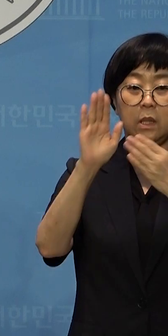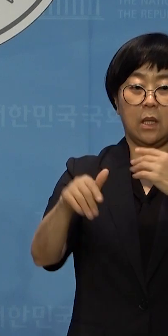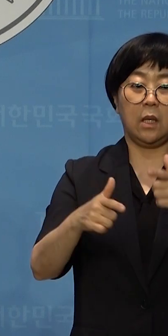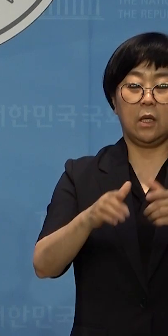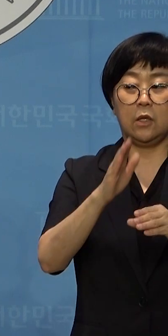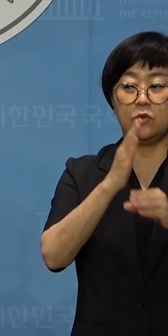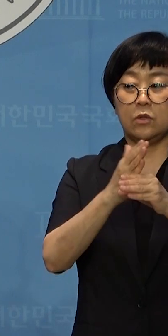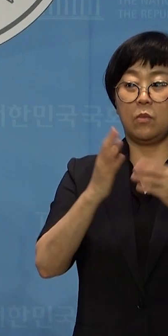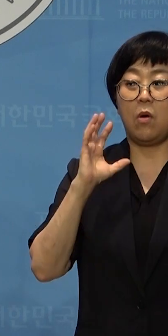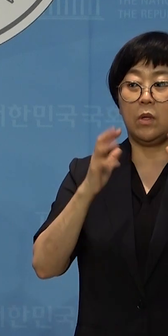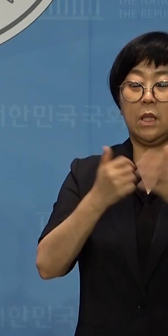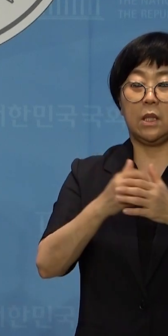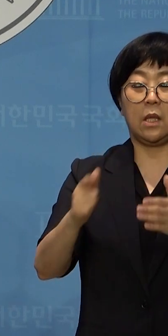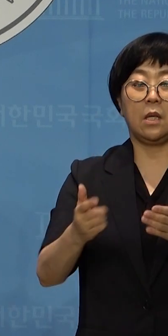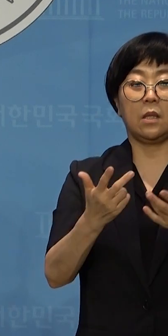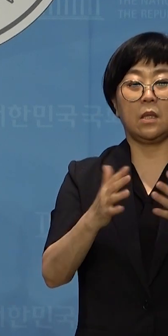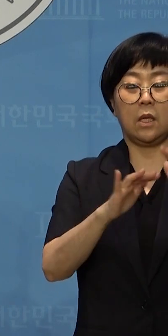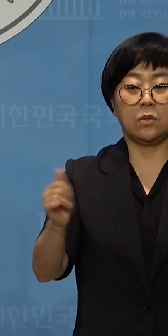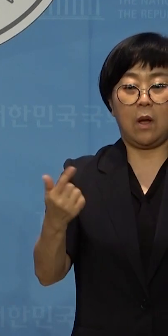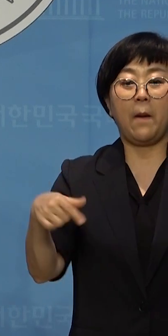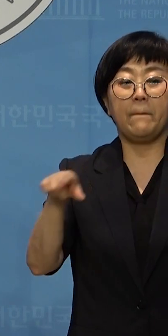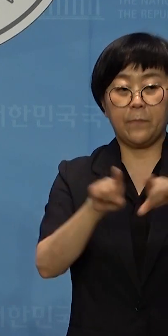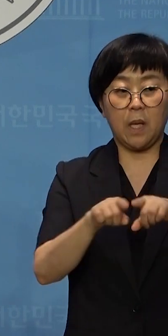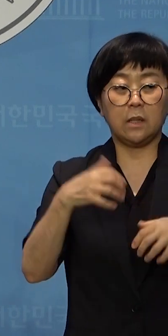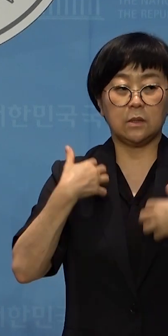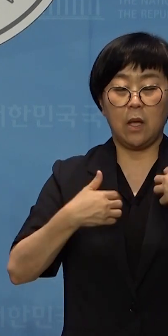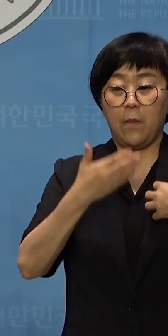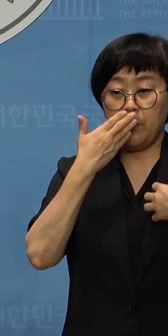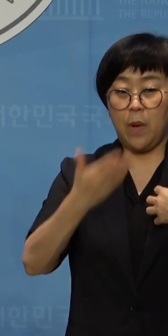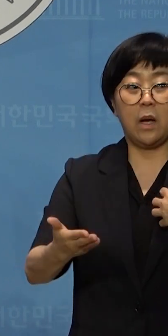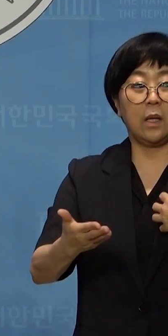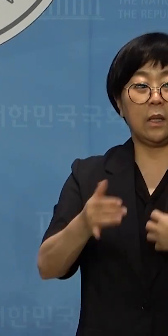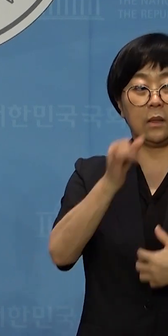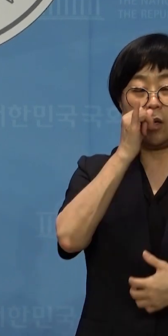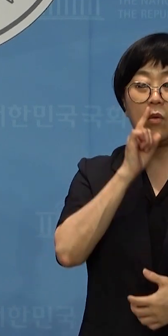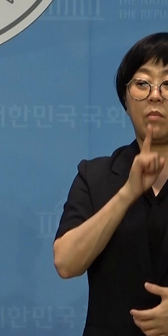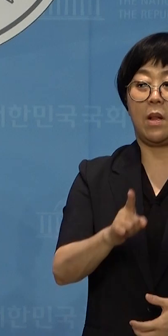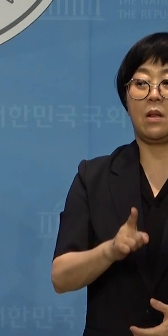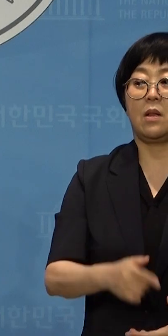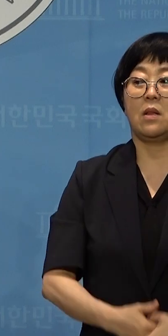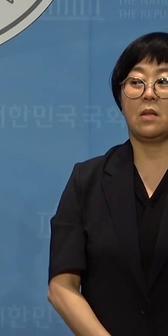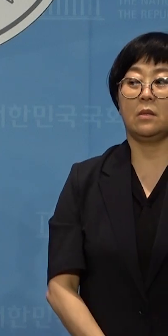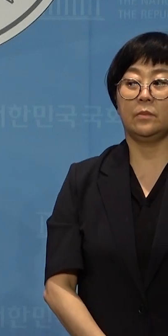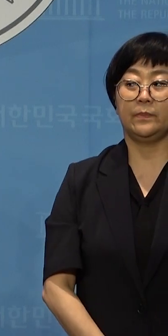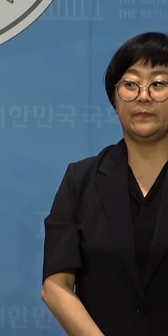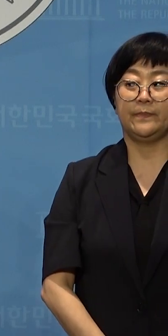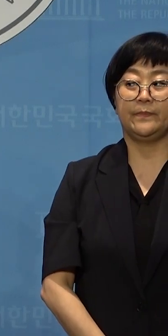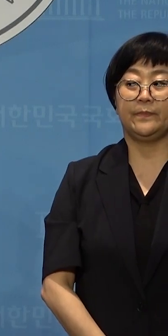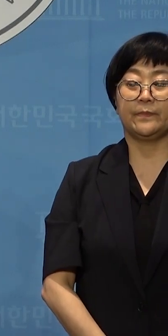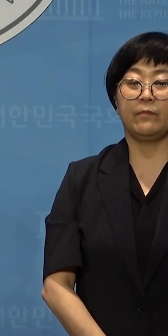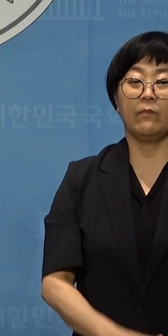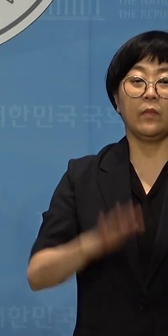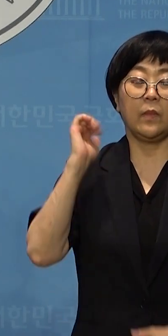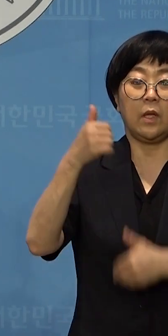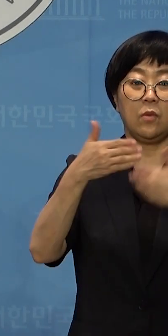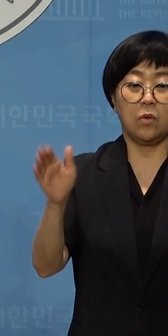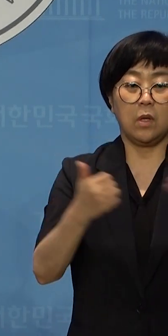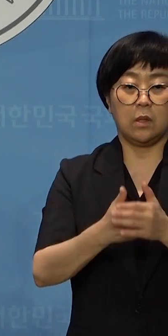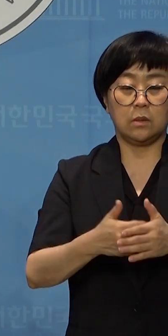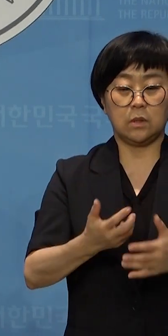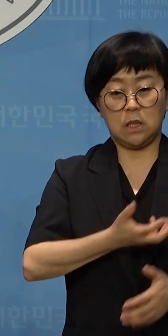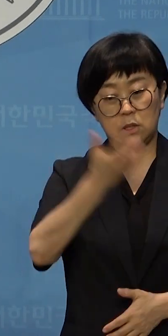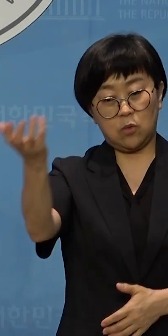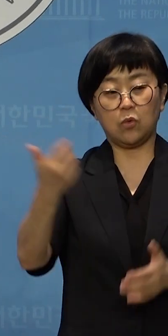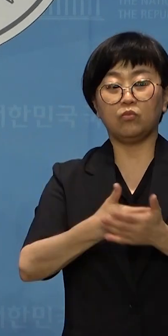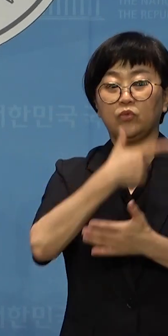주역인 어린이들이 가족과 함께 즐길 수 있는 공간이 될 수 있을 것이라고 했습니다. 대통령실 졸속